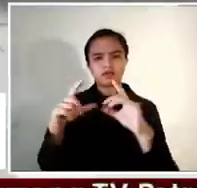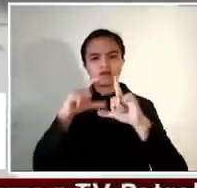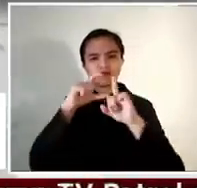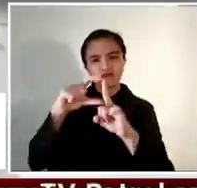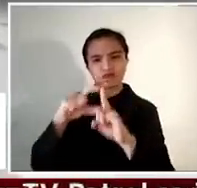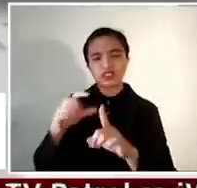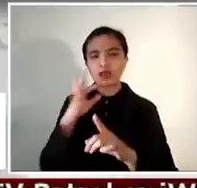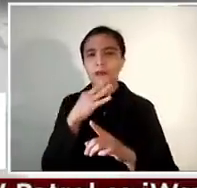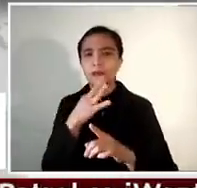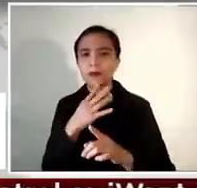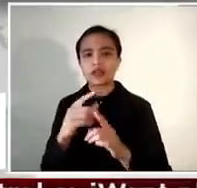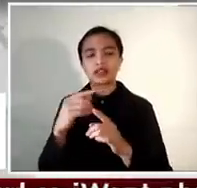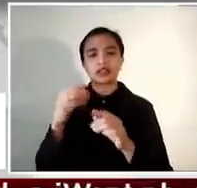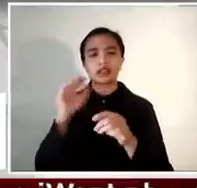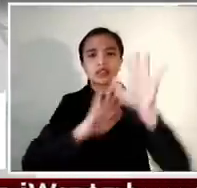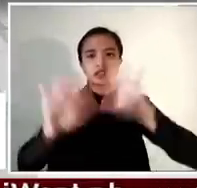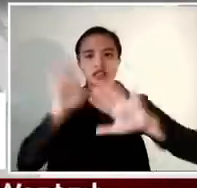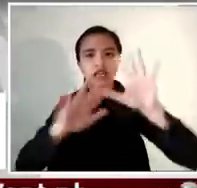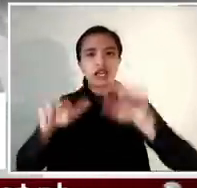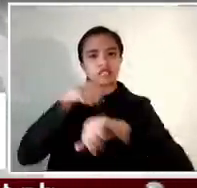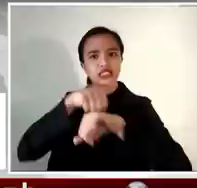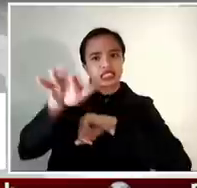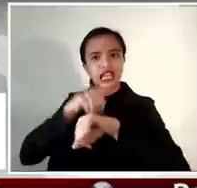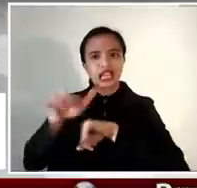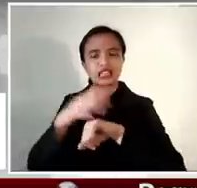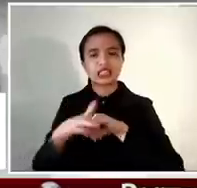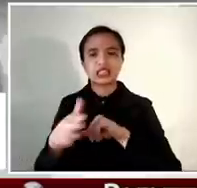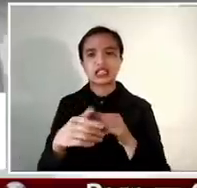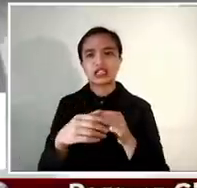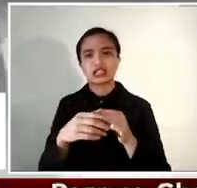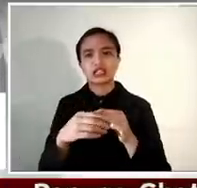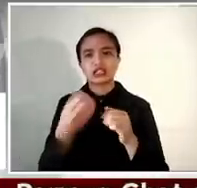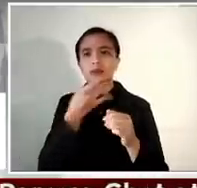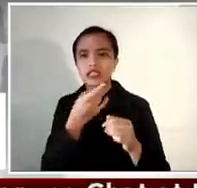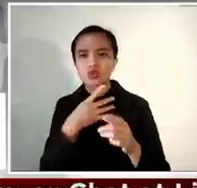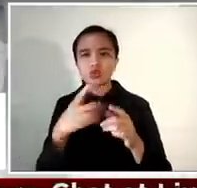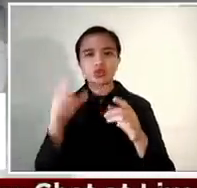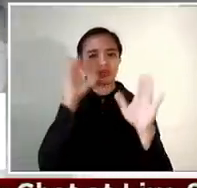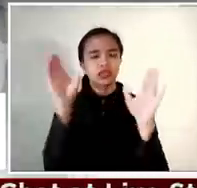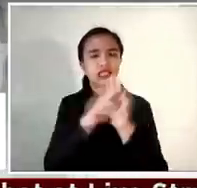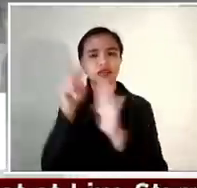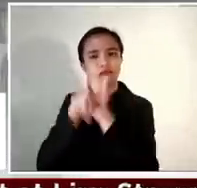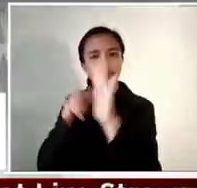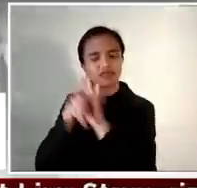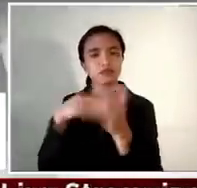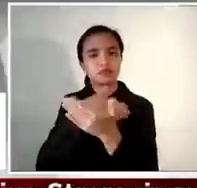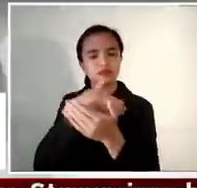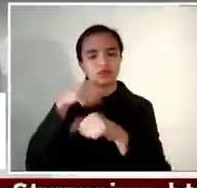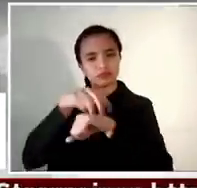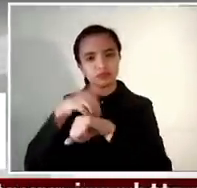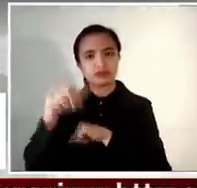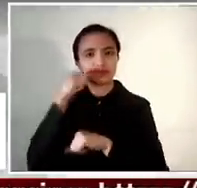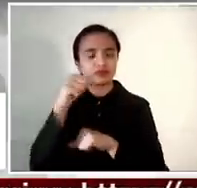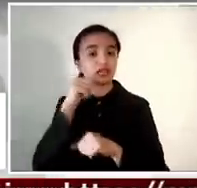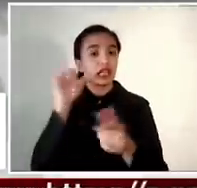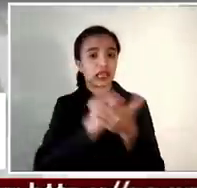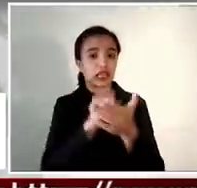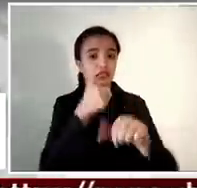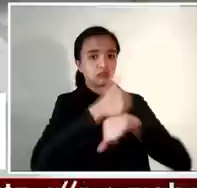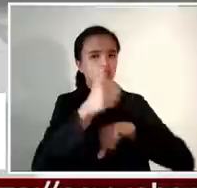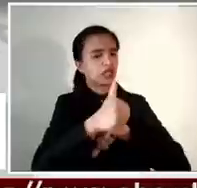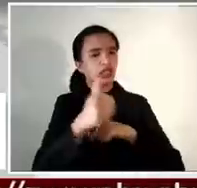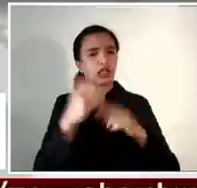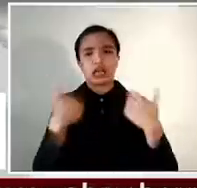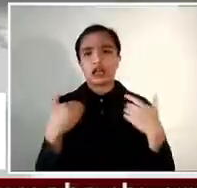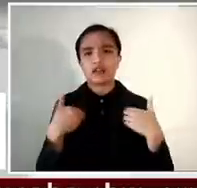pati na ang pagkapadala umano ng mga masiselang larawan at video sa ilang babae. Sa gitna ng akusasyong ito, biglang lumutang